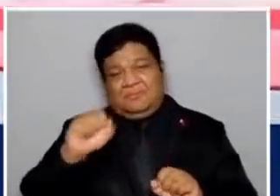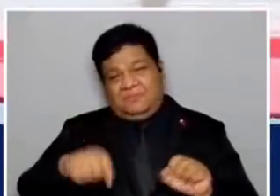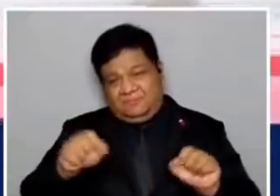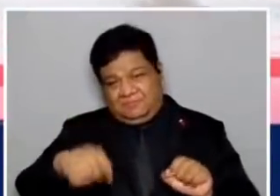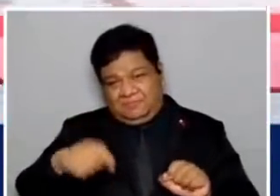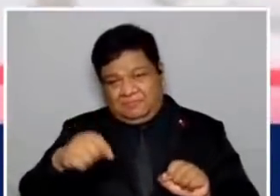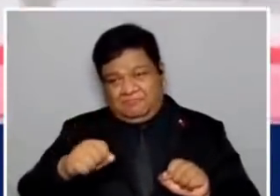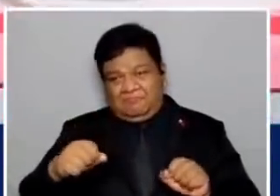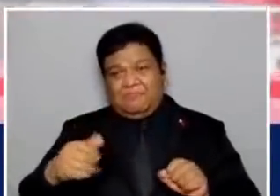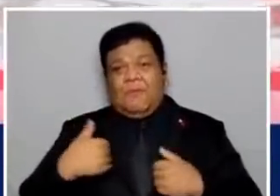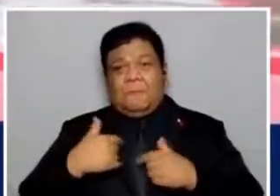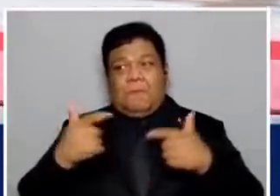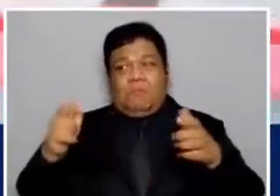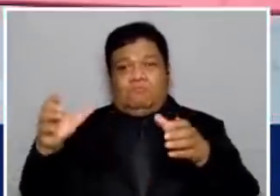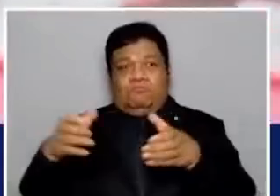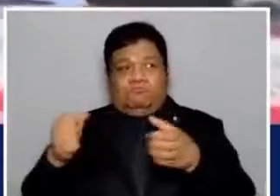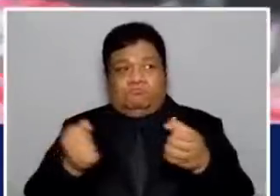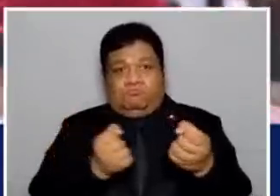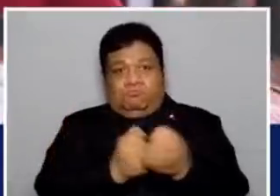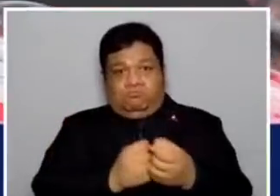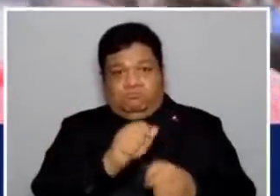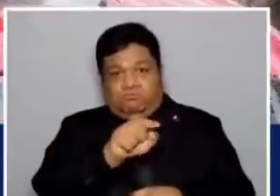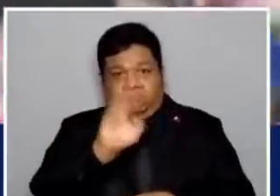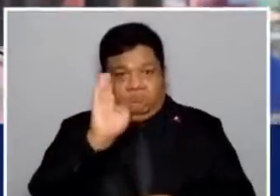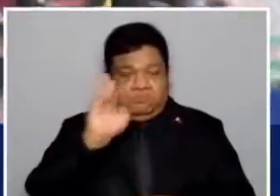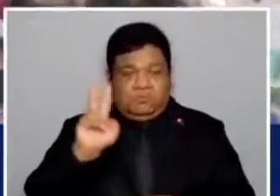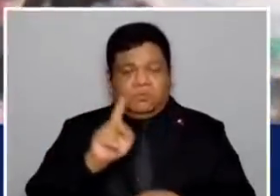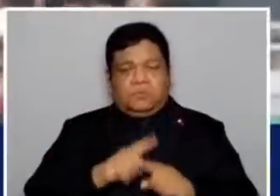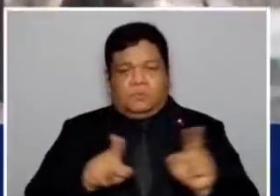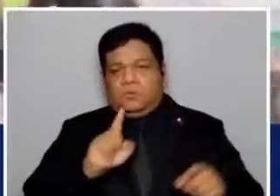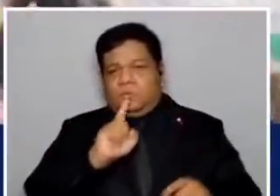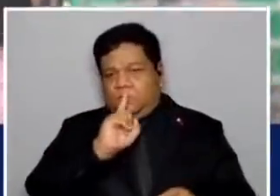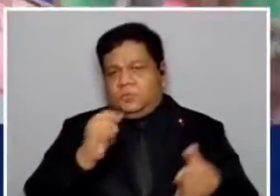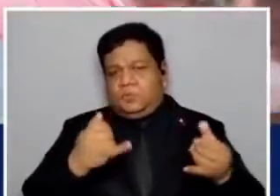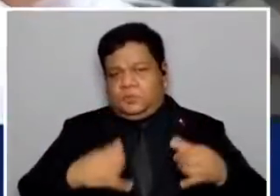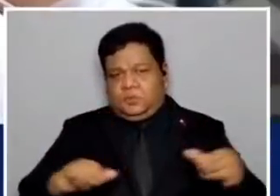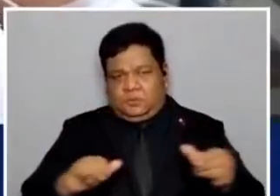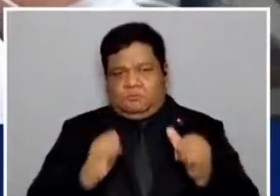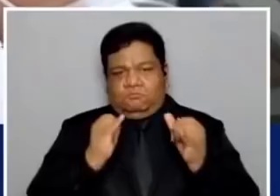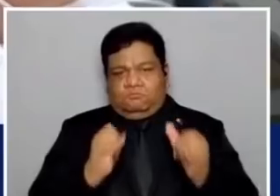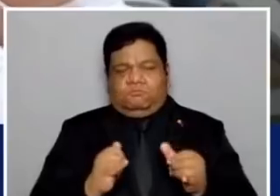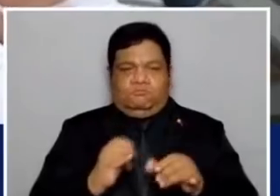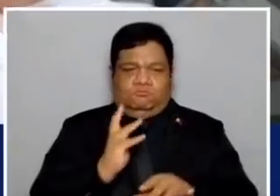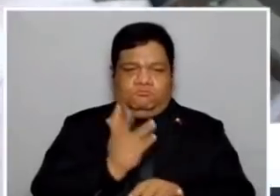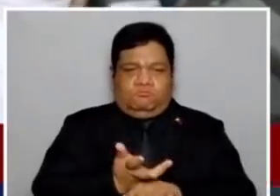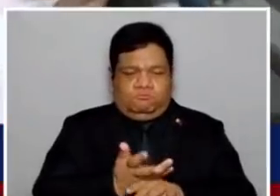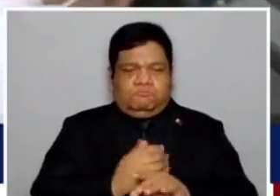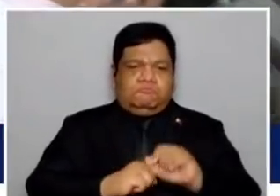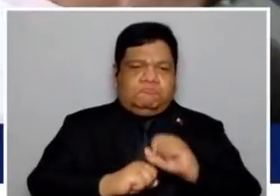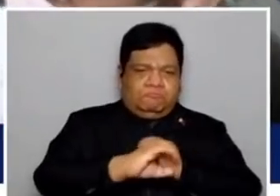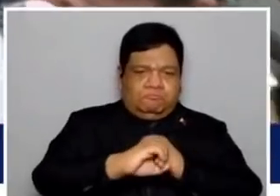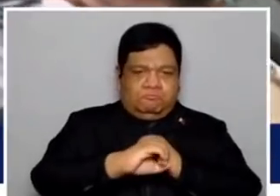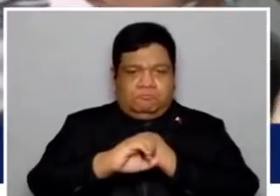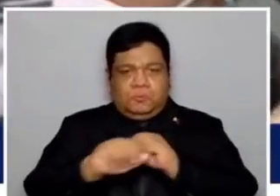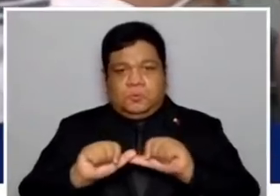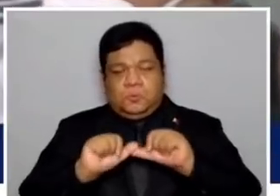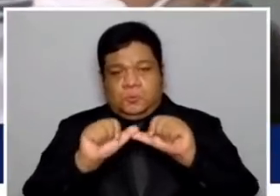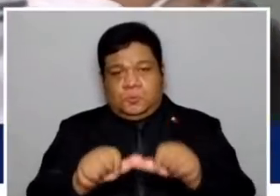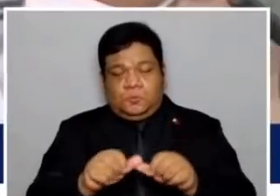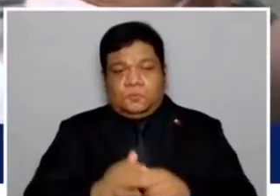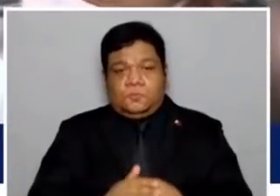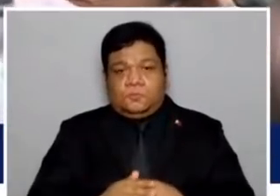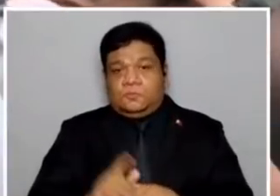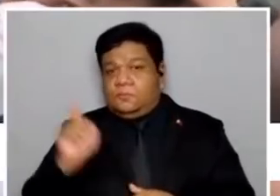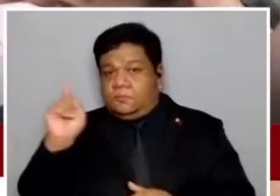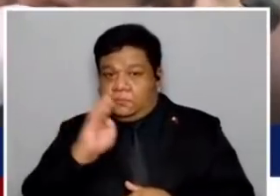malaking partido, hindi magbabago ang hirap ng kanyang kampanya. Hindi ako threaten, pero